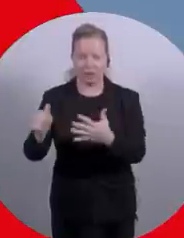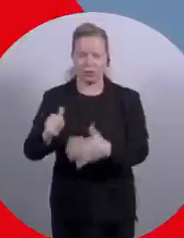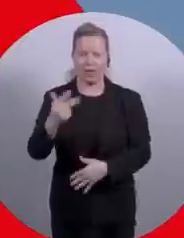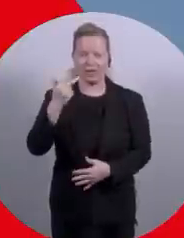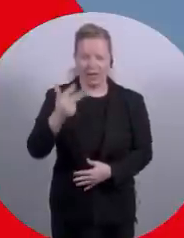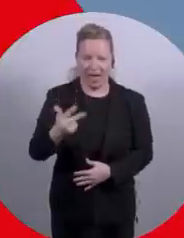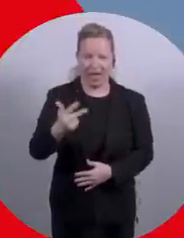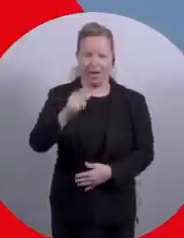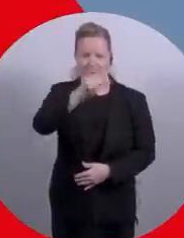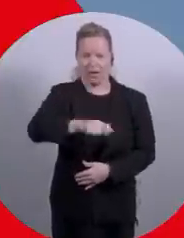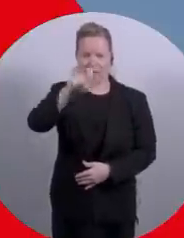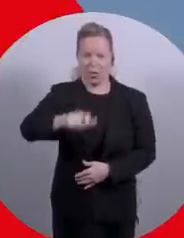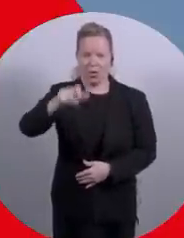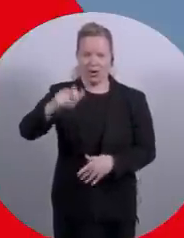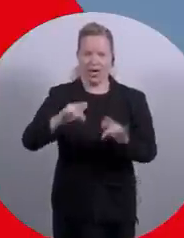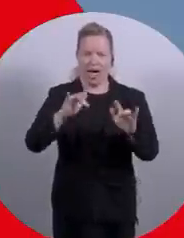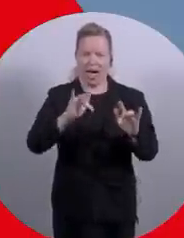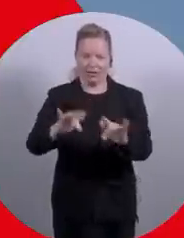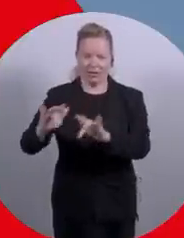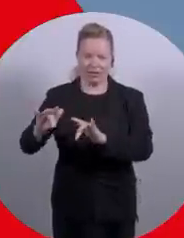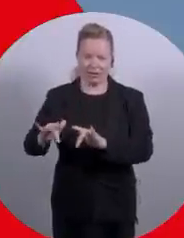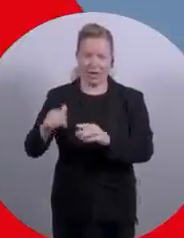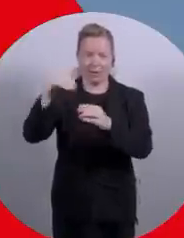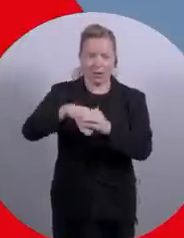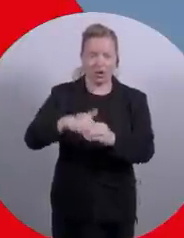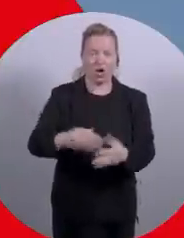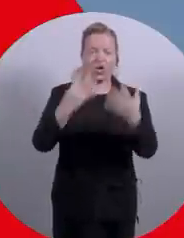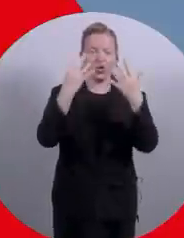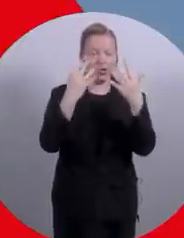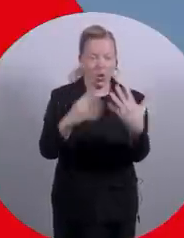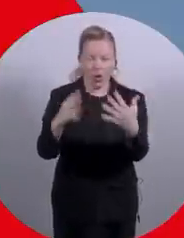Anwesenden das ist somit 99,01%